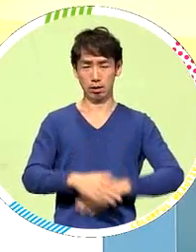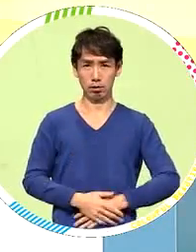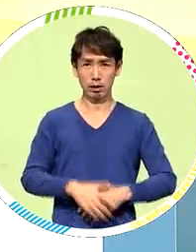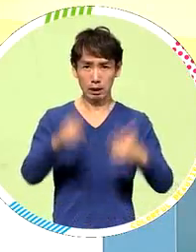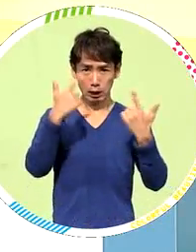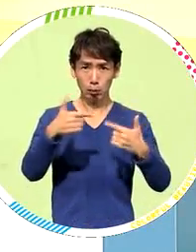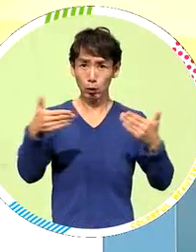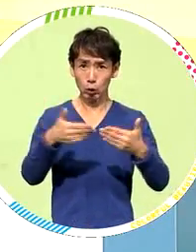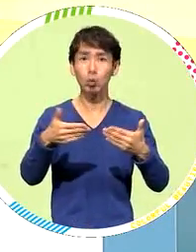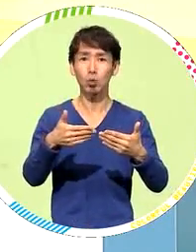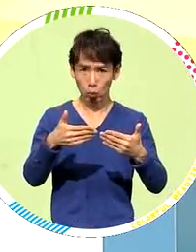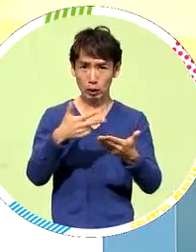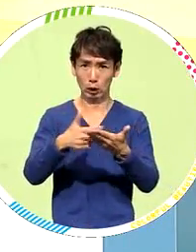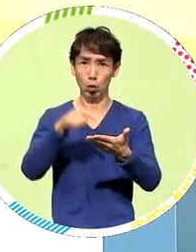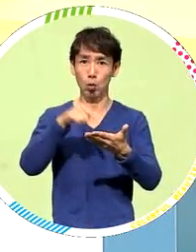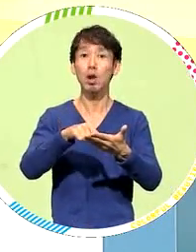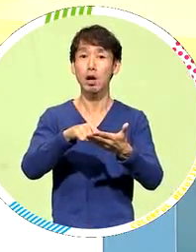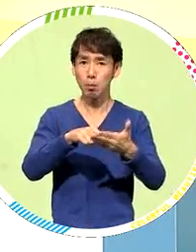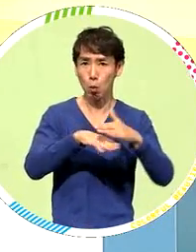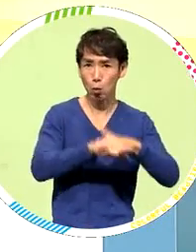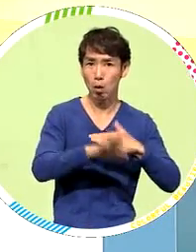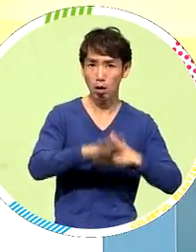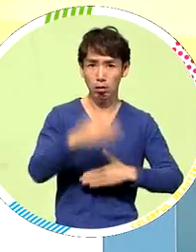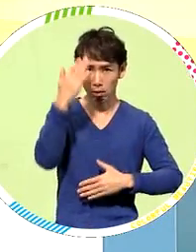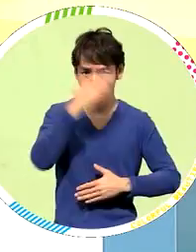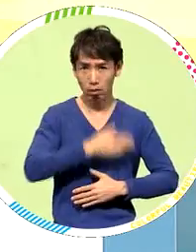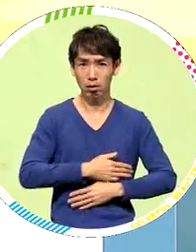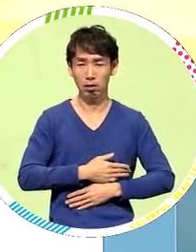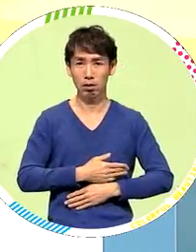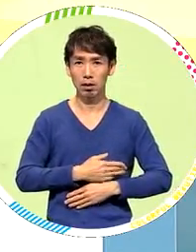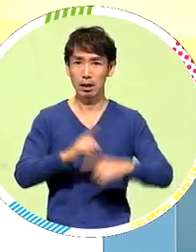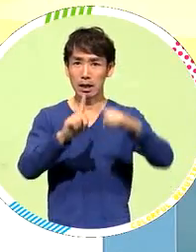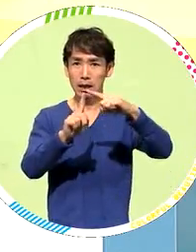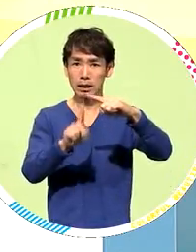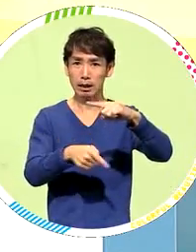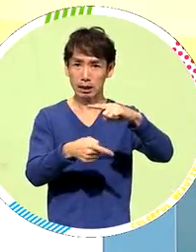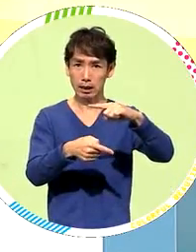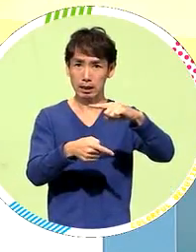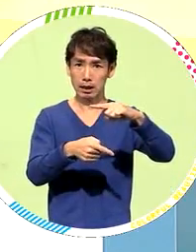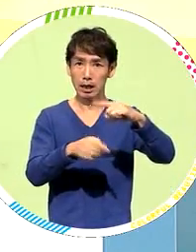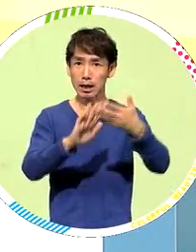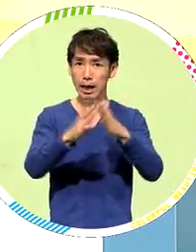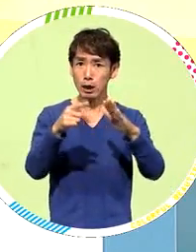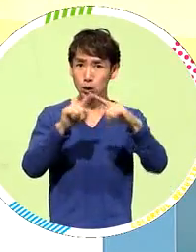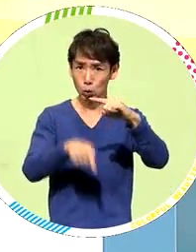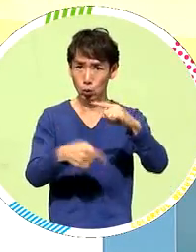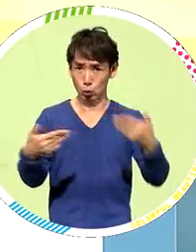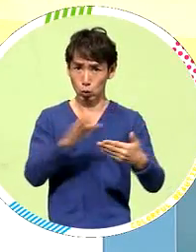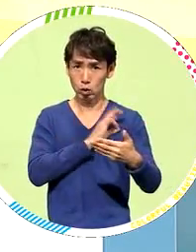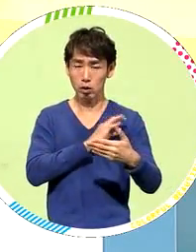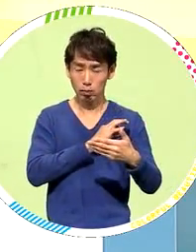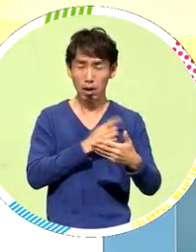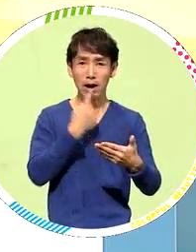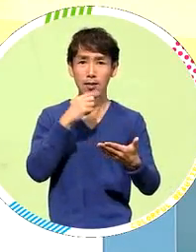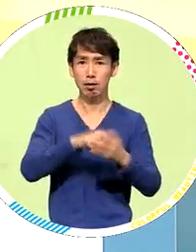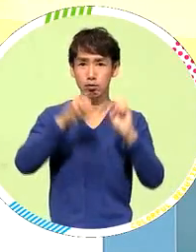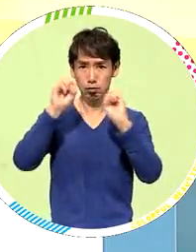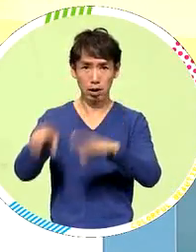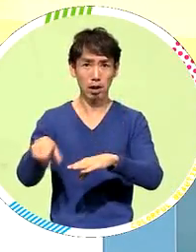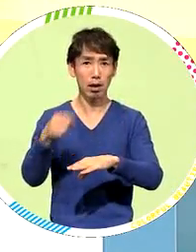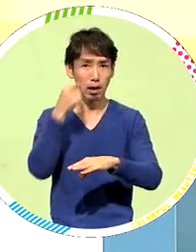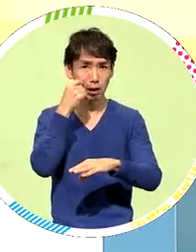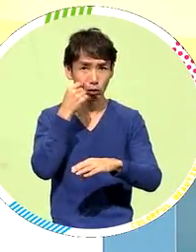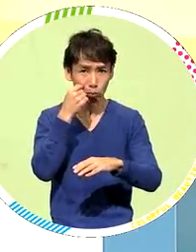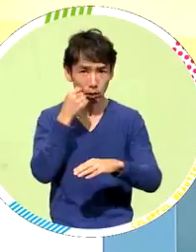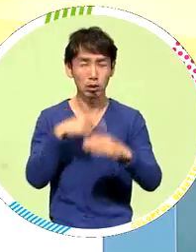人は来るよちょうの人ってわつまり簡単に文書捨てられないんですから厳密にはとそうなりますかなふの大方も実は